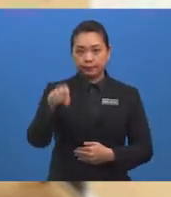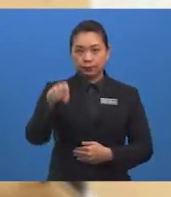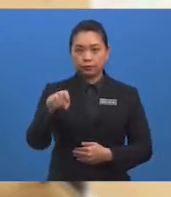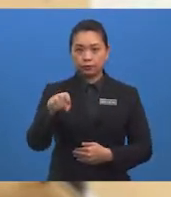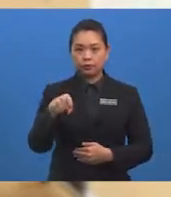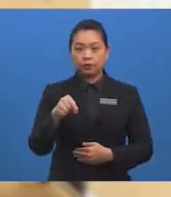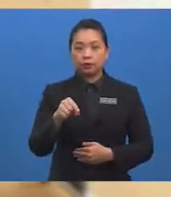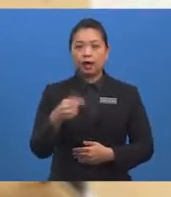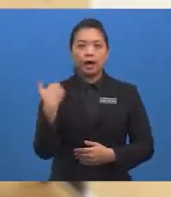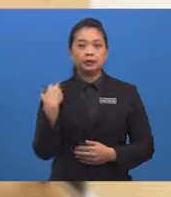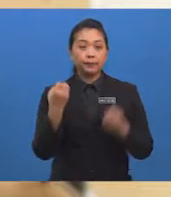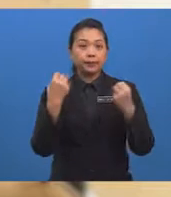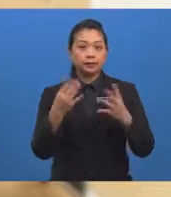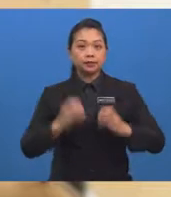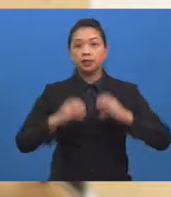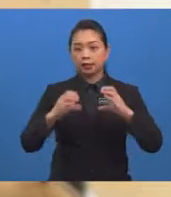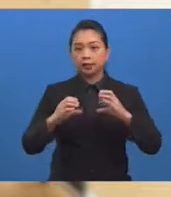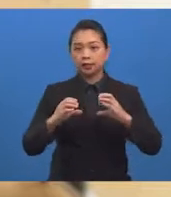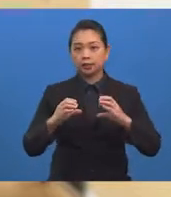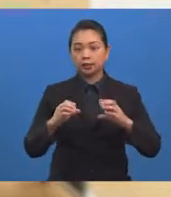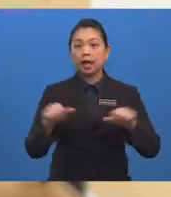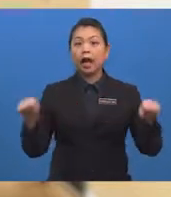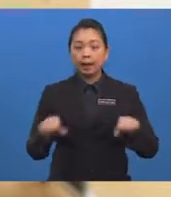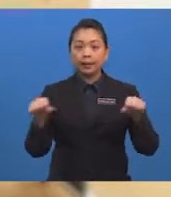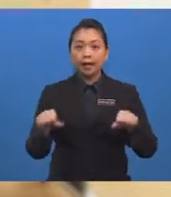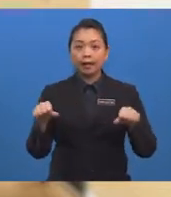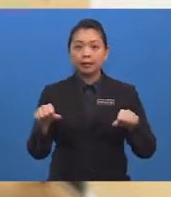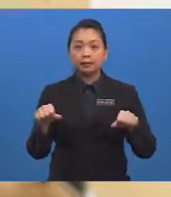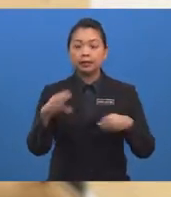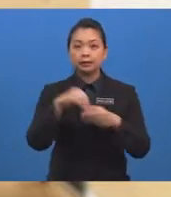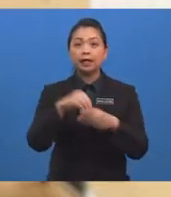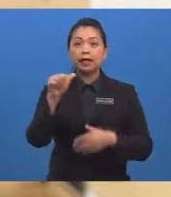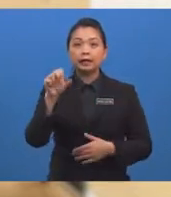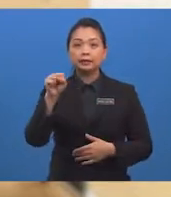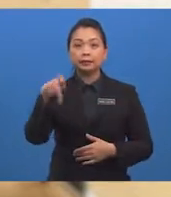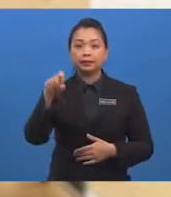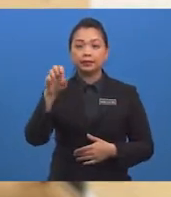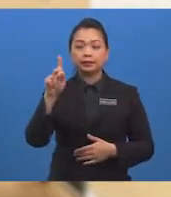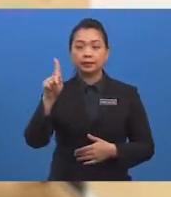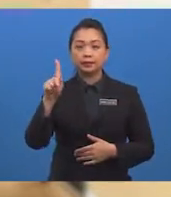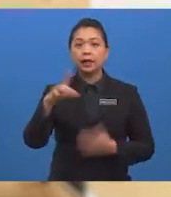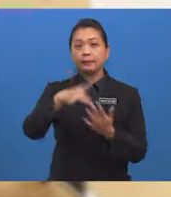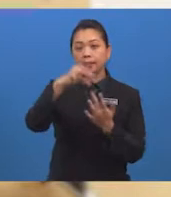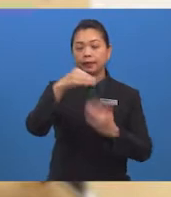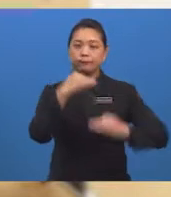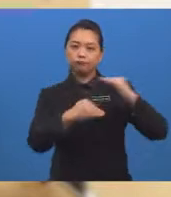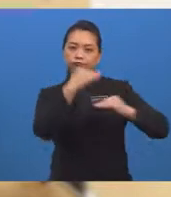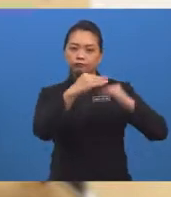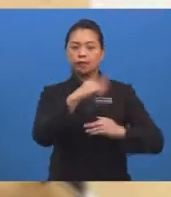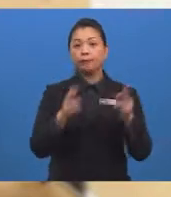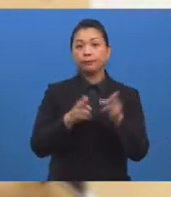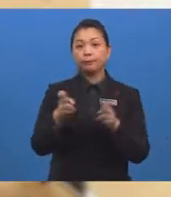pendekatan strategik amalan pengurusan modal insan dalam aspek pemilihan pembangunan dan